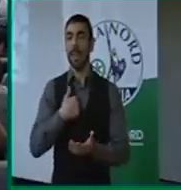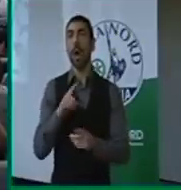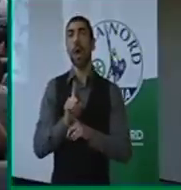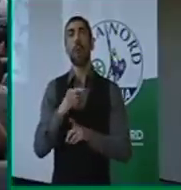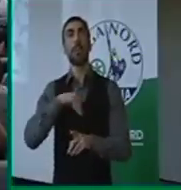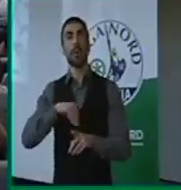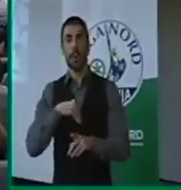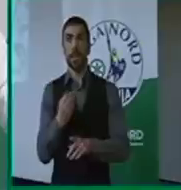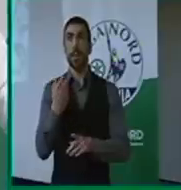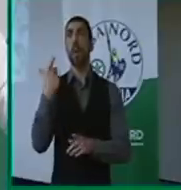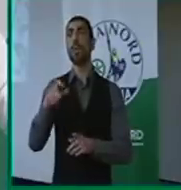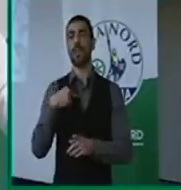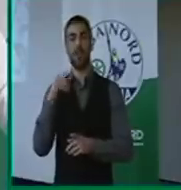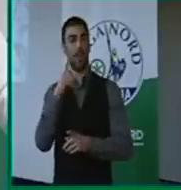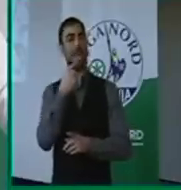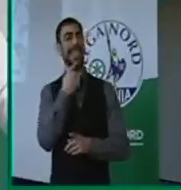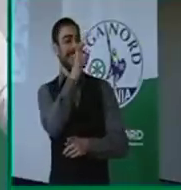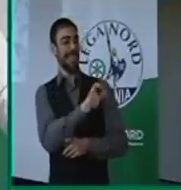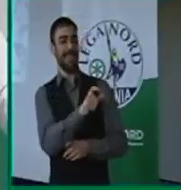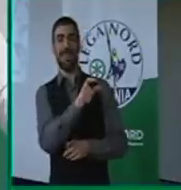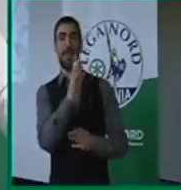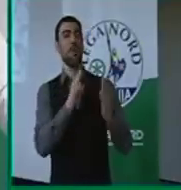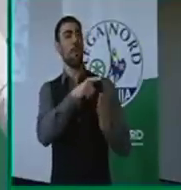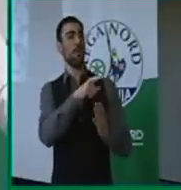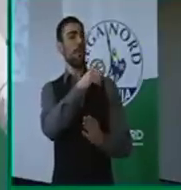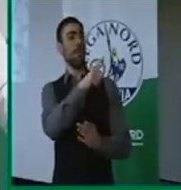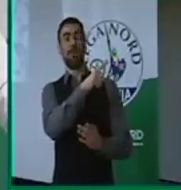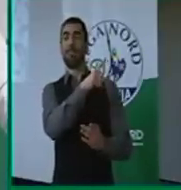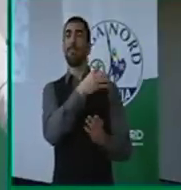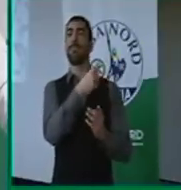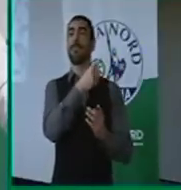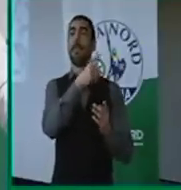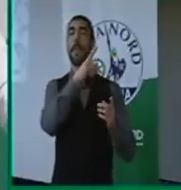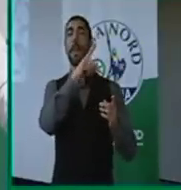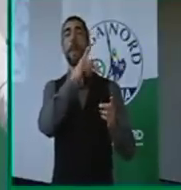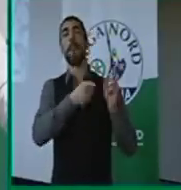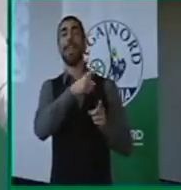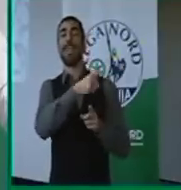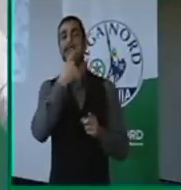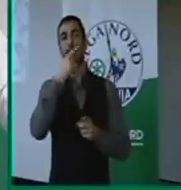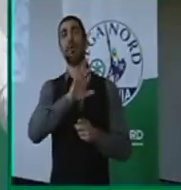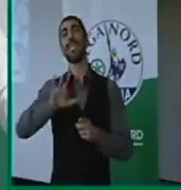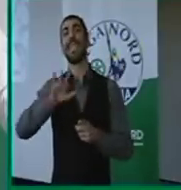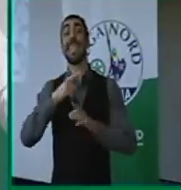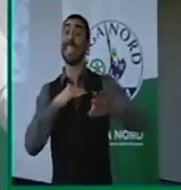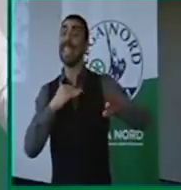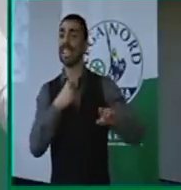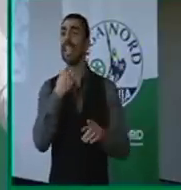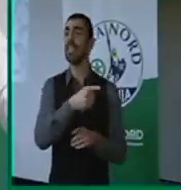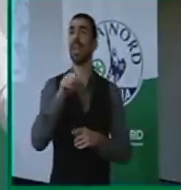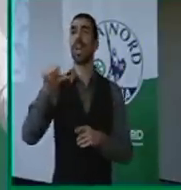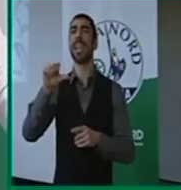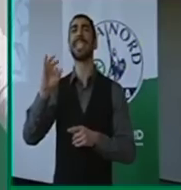terrorizzato quando mi confronto con degli esponenti di sinistra L'ultimo dei quali settimana scorsa tal Scalfarotto che mi